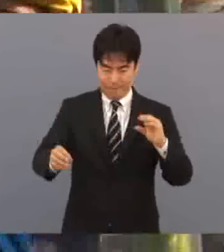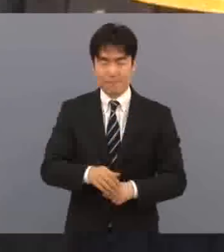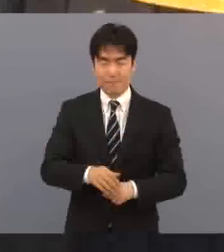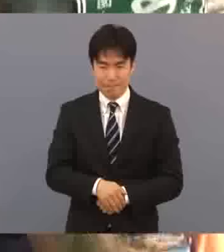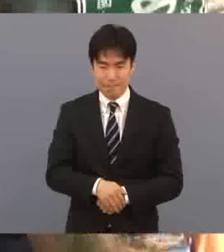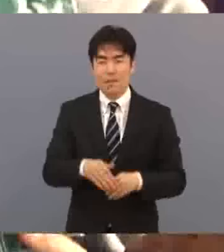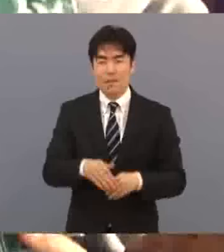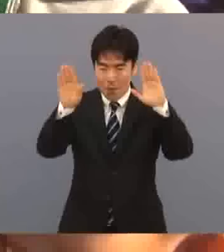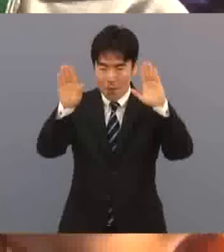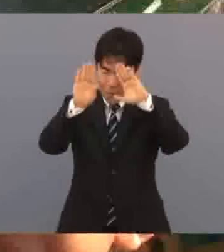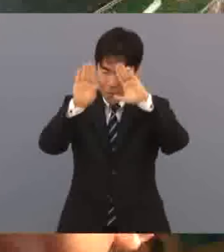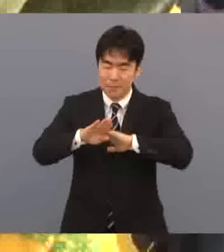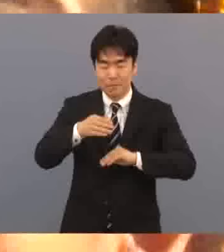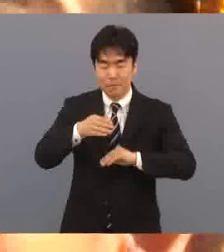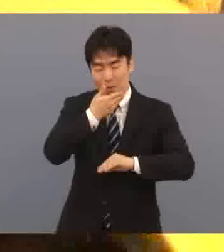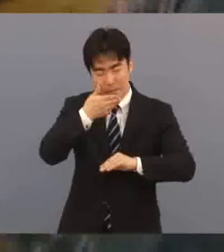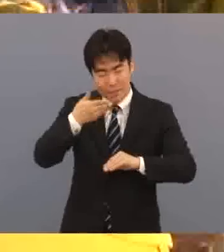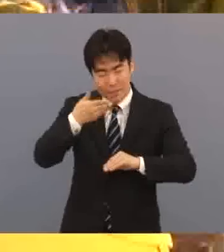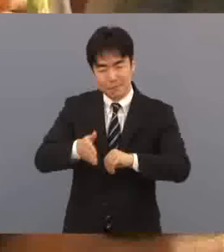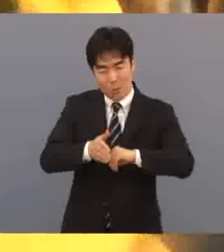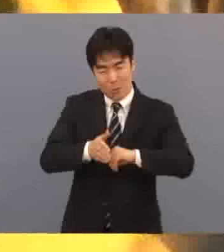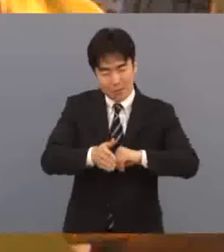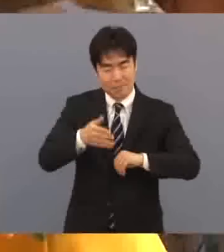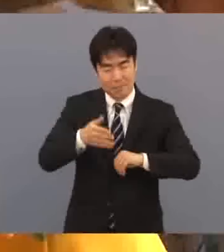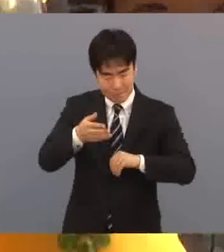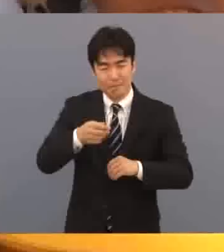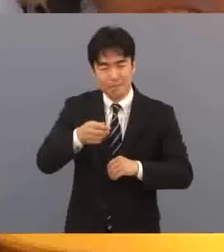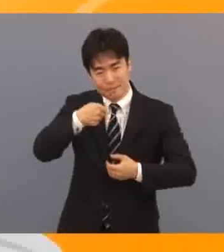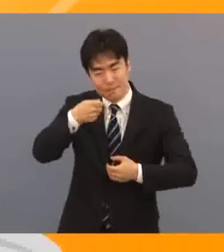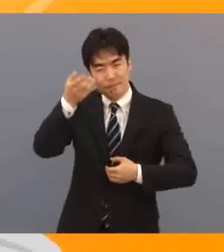夜には美味しいネギ料理を食べたことでしょうね。